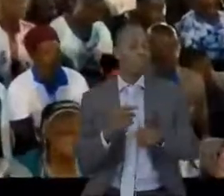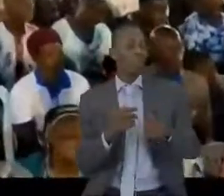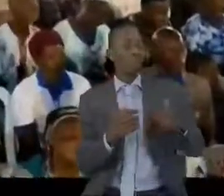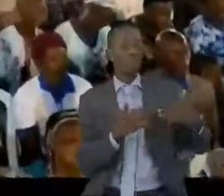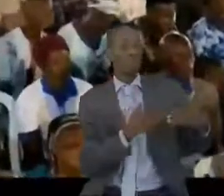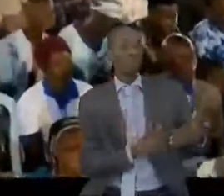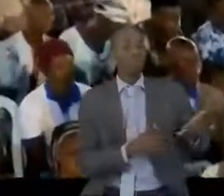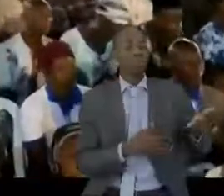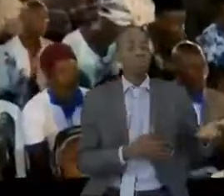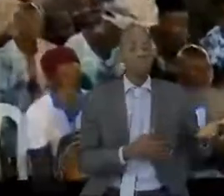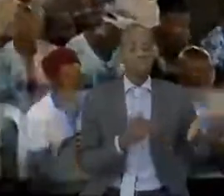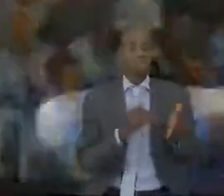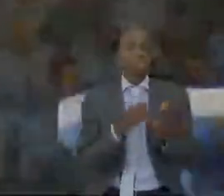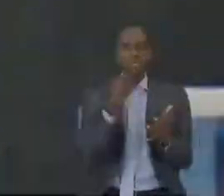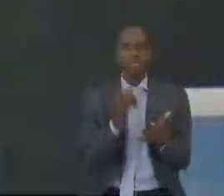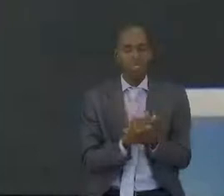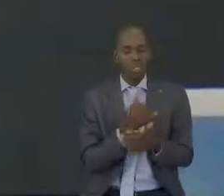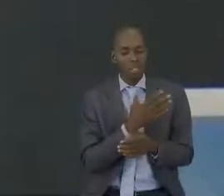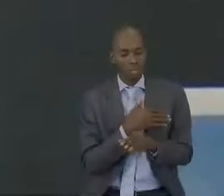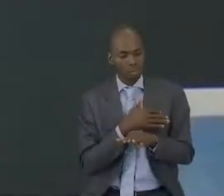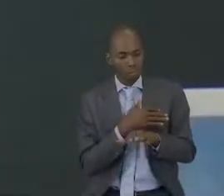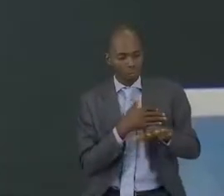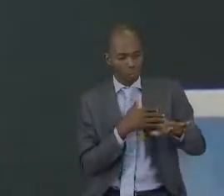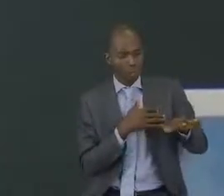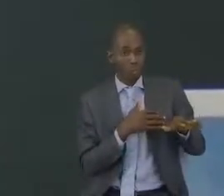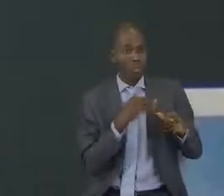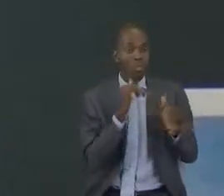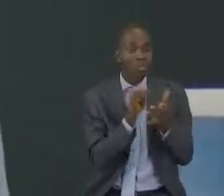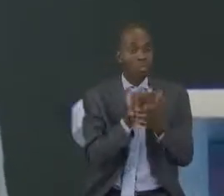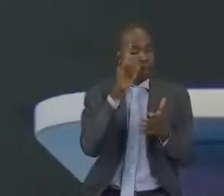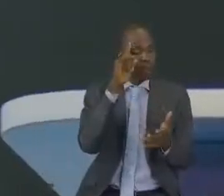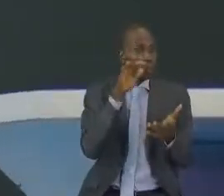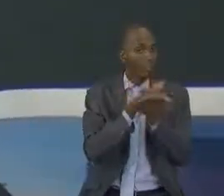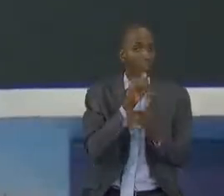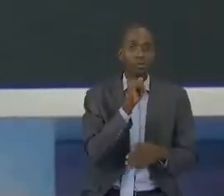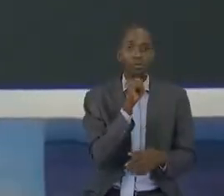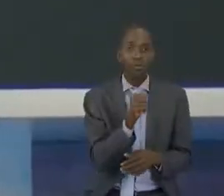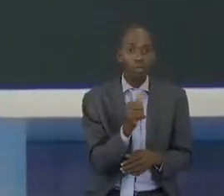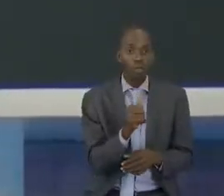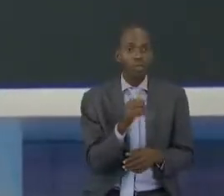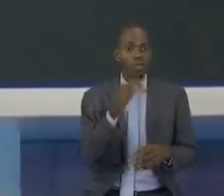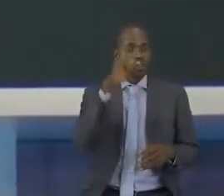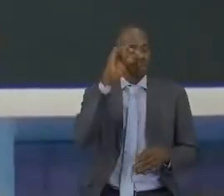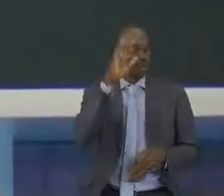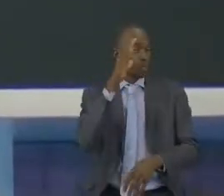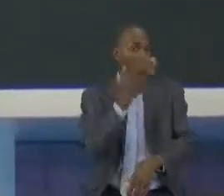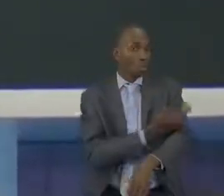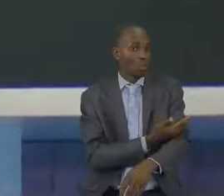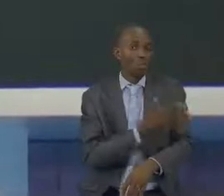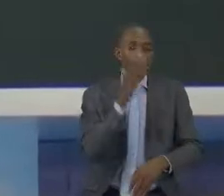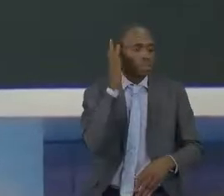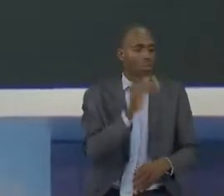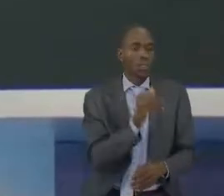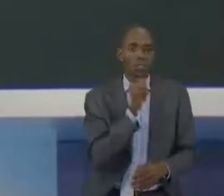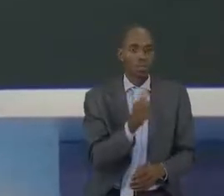dit, mais celui qui ne croit pas au Fils ne verra point la vie,